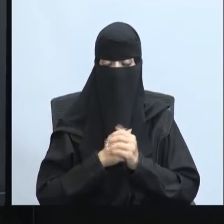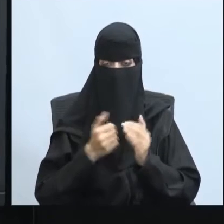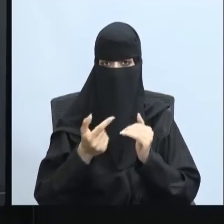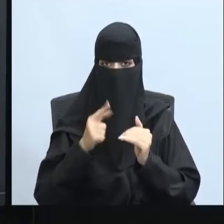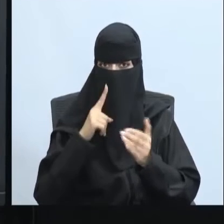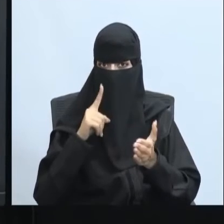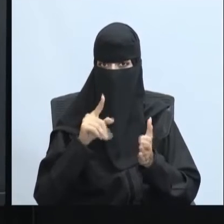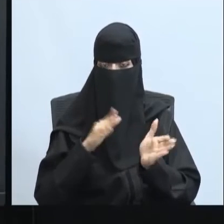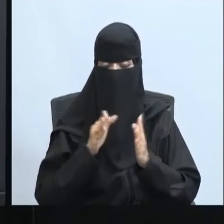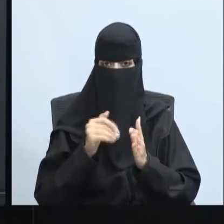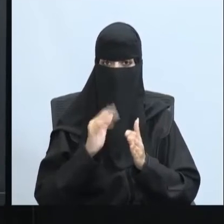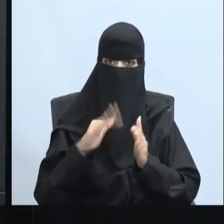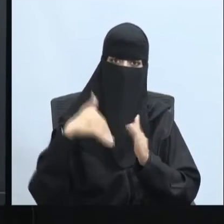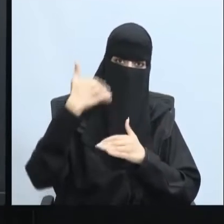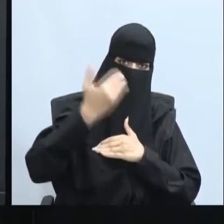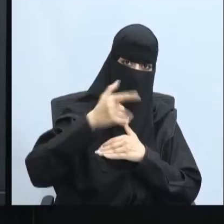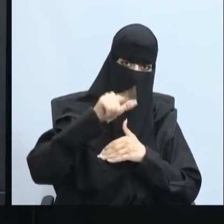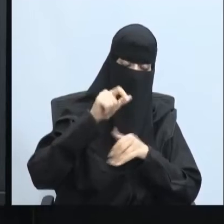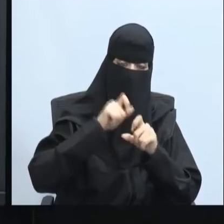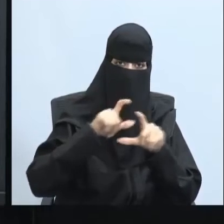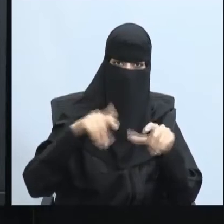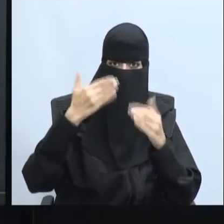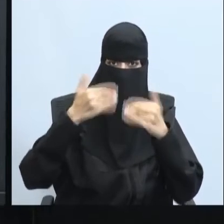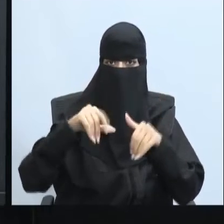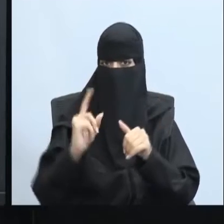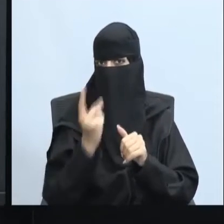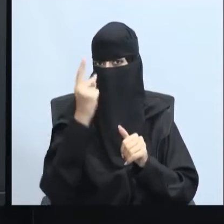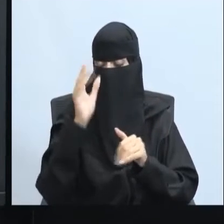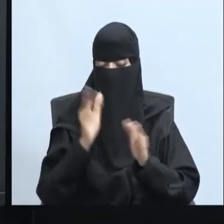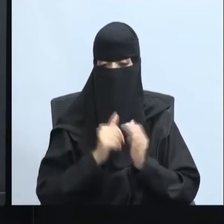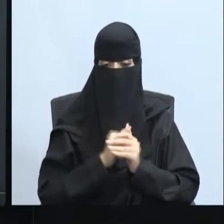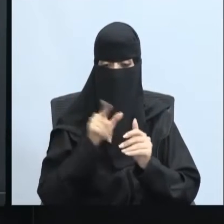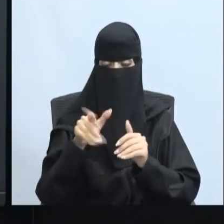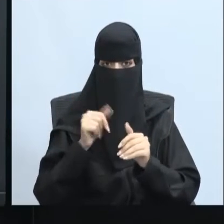معلم بعدها يتم العرض الاول